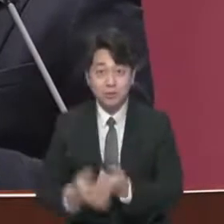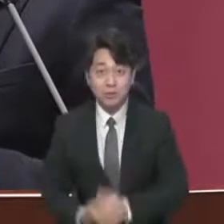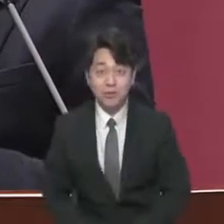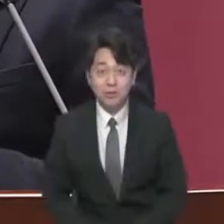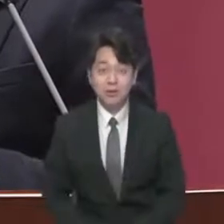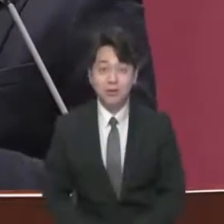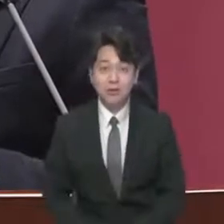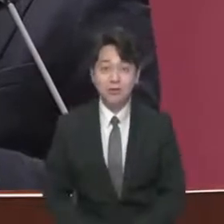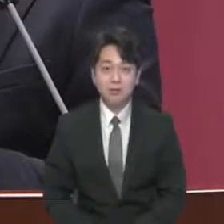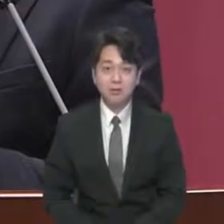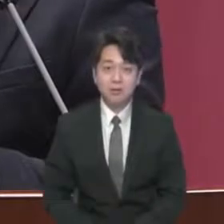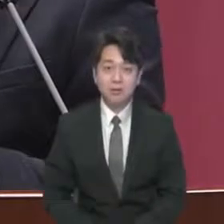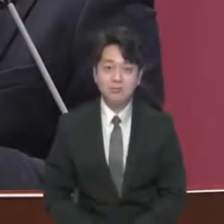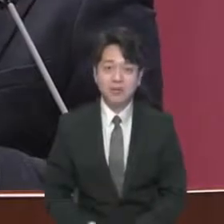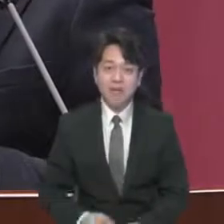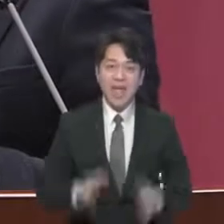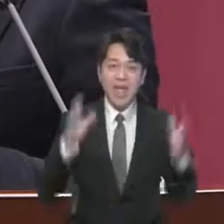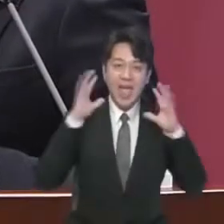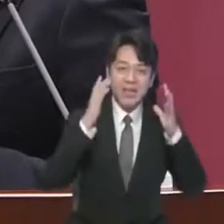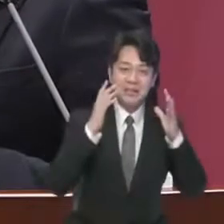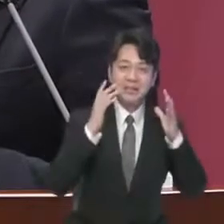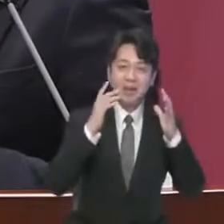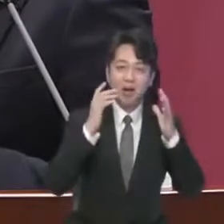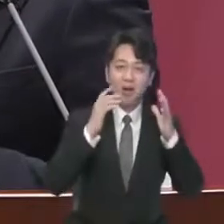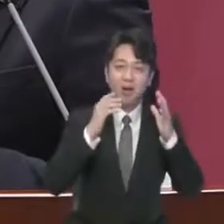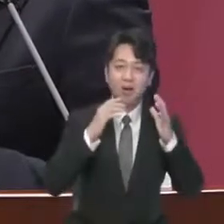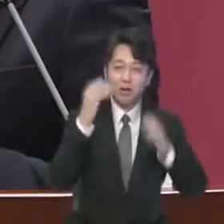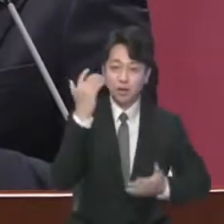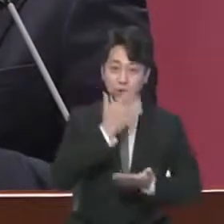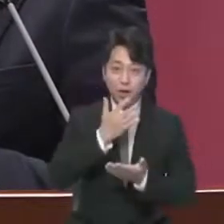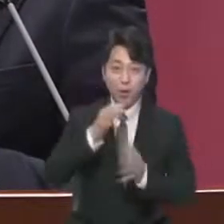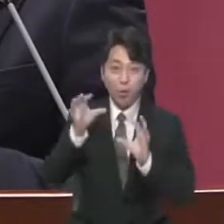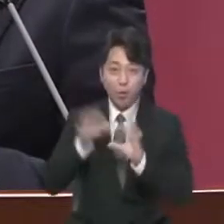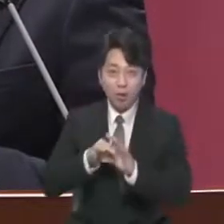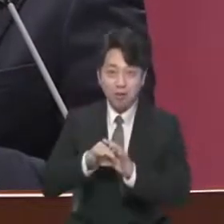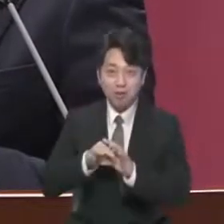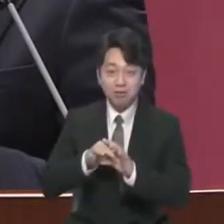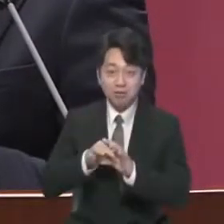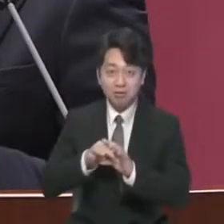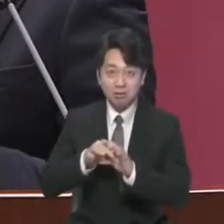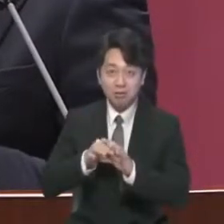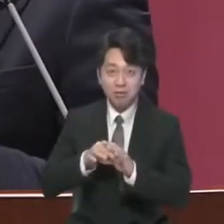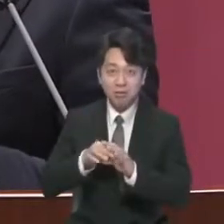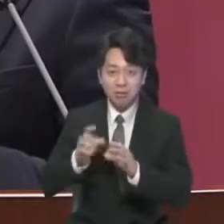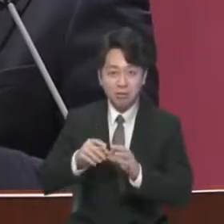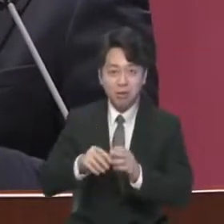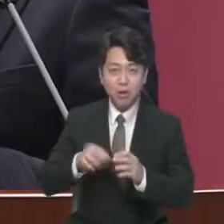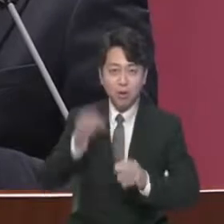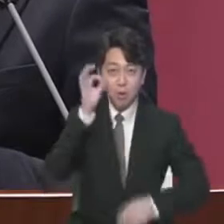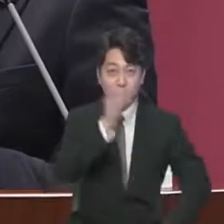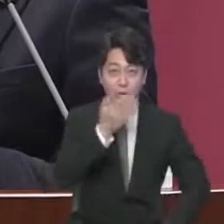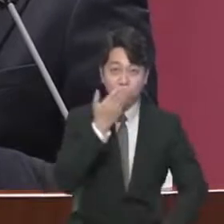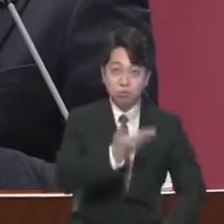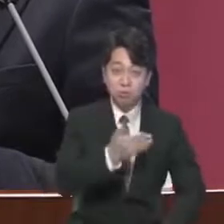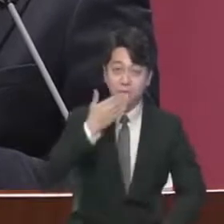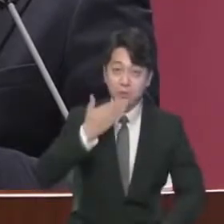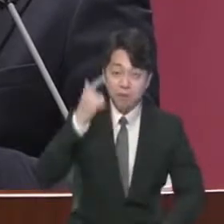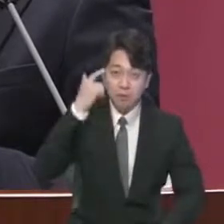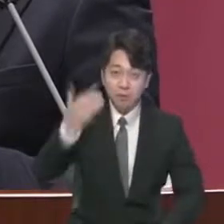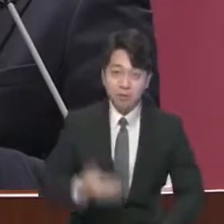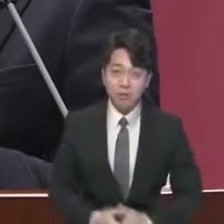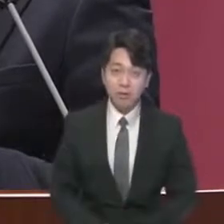아들이 엄마나 여동생에게 성기를 보여달라고 했을 때 그 엄마는 태연하게 성기를 보여주는 그런 성교육을 해야 하는 것입니까?